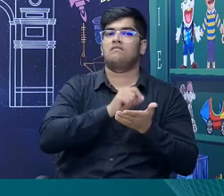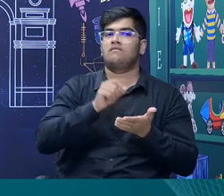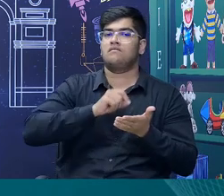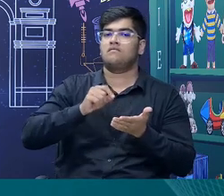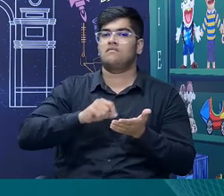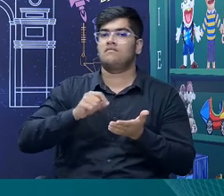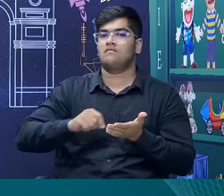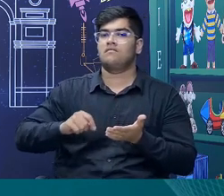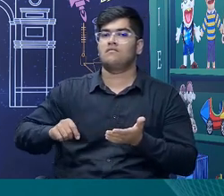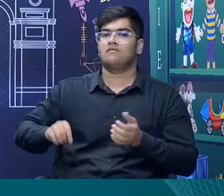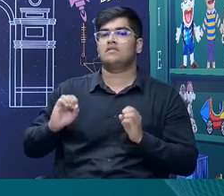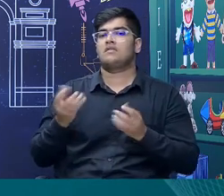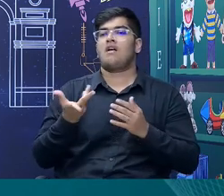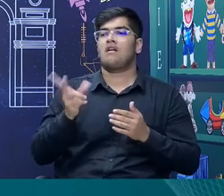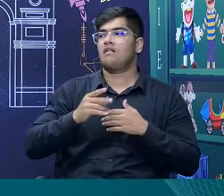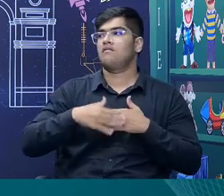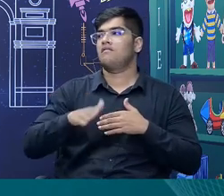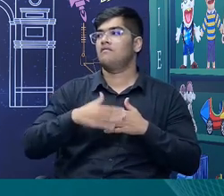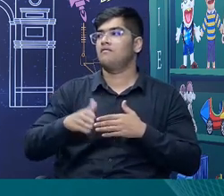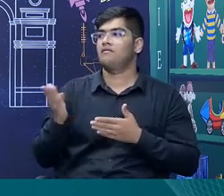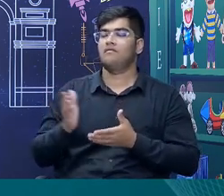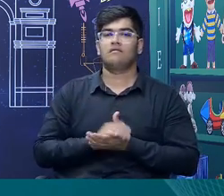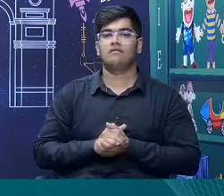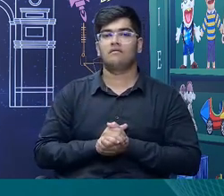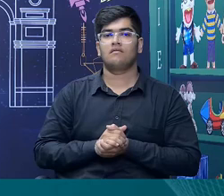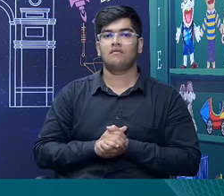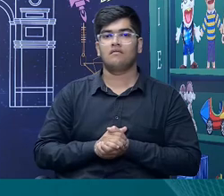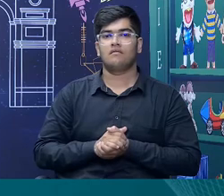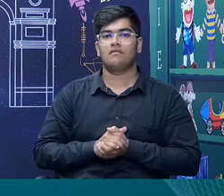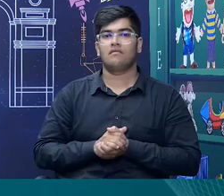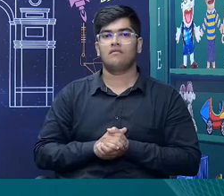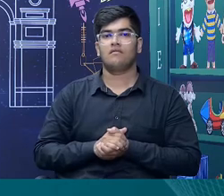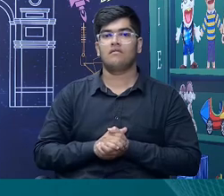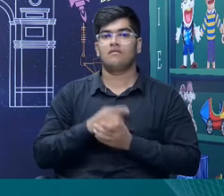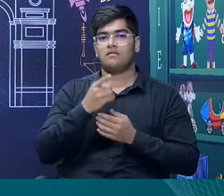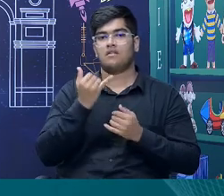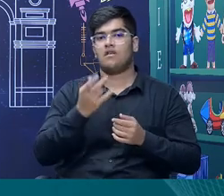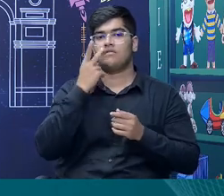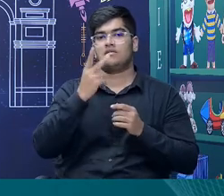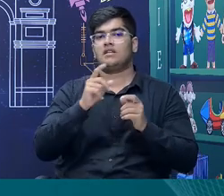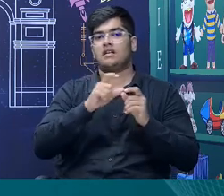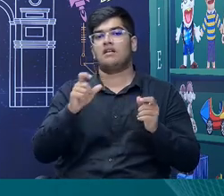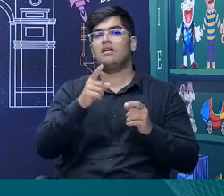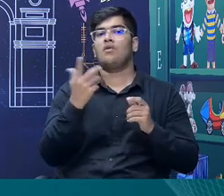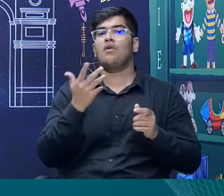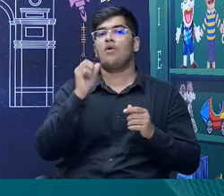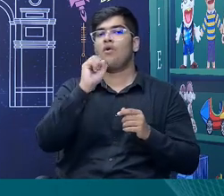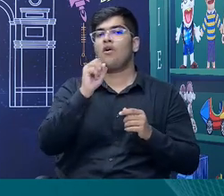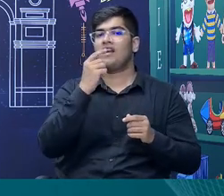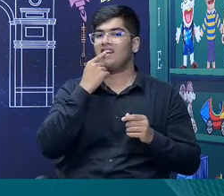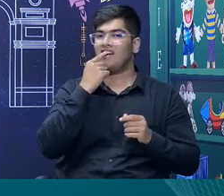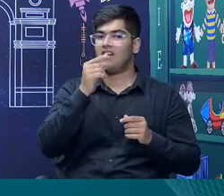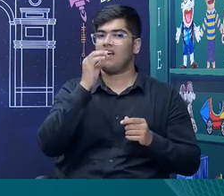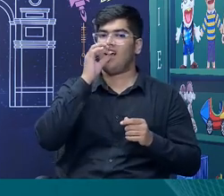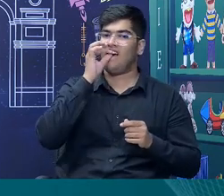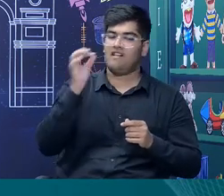और उससे लिखना शुरू कर दिया यह देखिए इसमें ज्यादा अच्छे से दिखे रहा होगा यह दांत